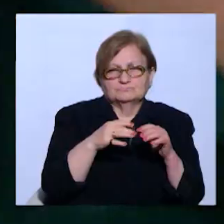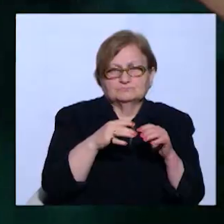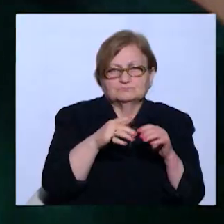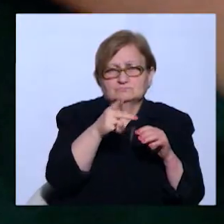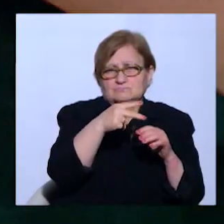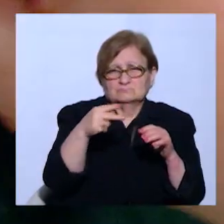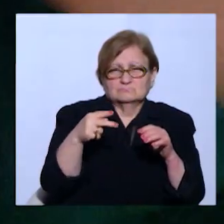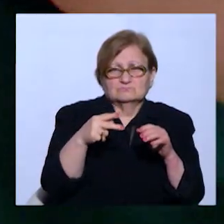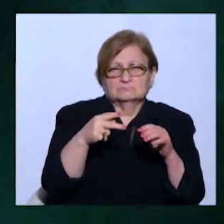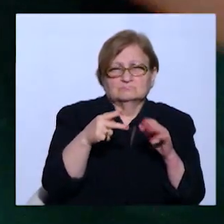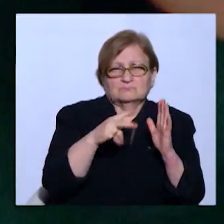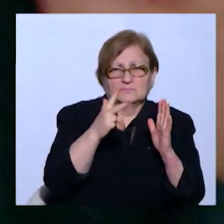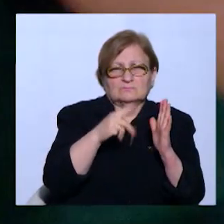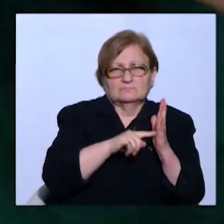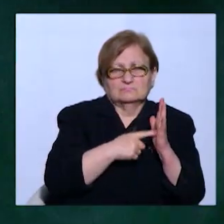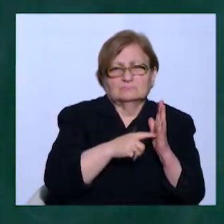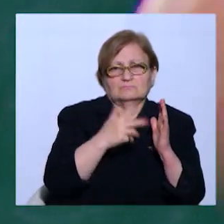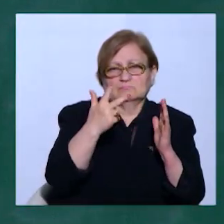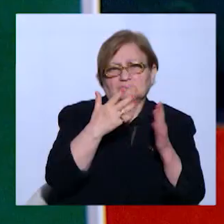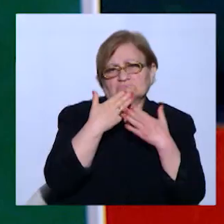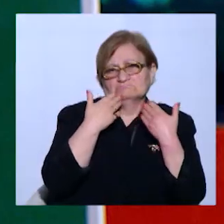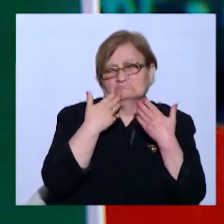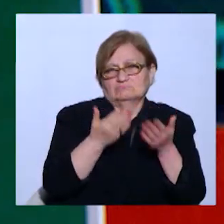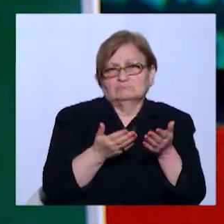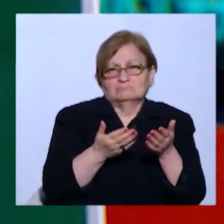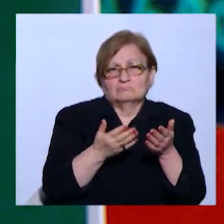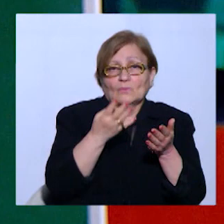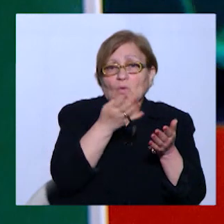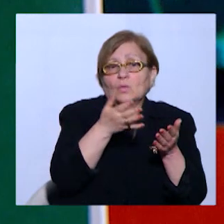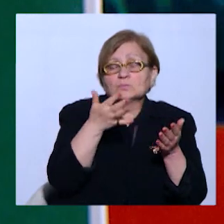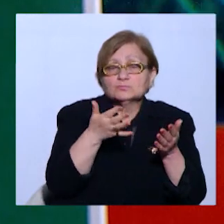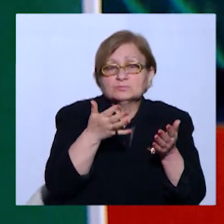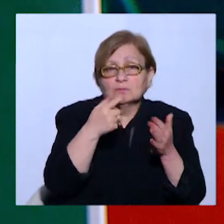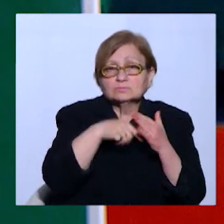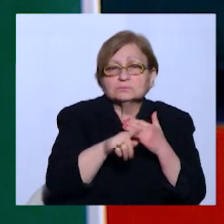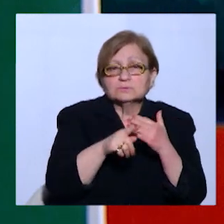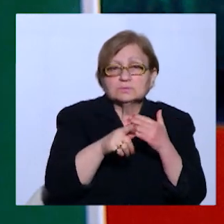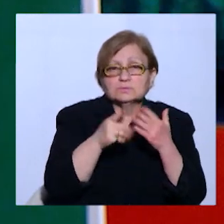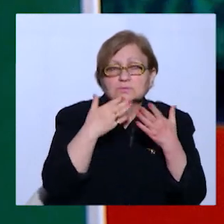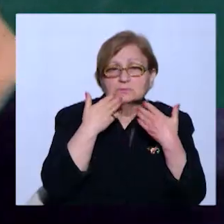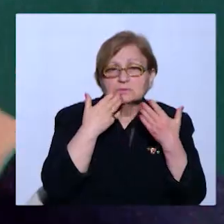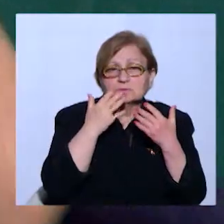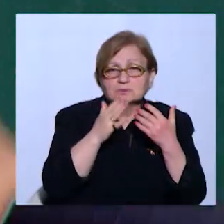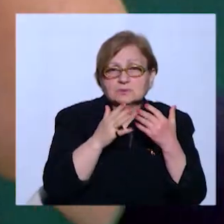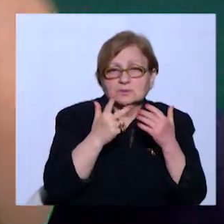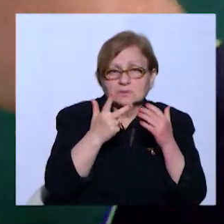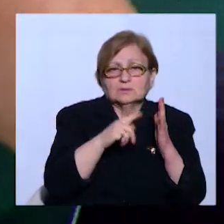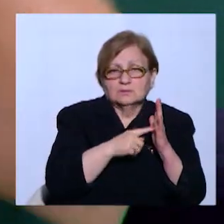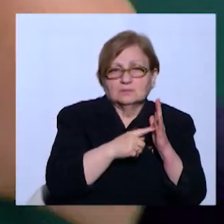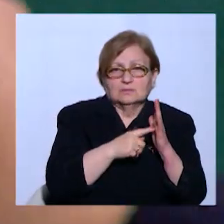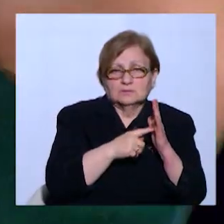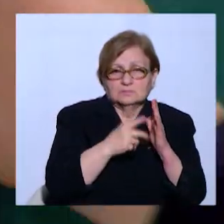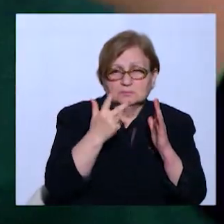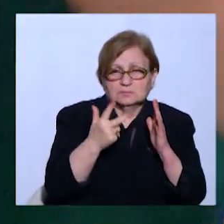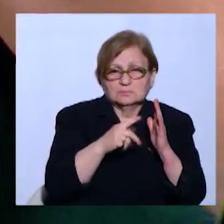15 მარტივ მომრავლება 3 გამრავლებული 5-ზე. კი ბატონო. 45 მარტივ მომრავლებად იქნება 3